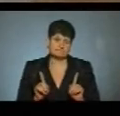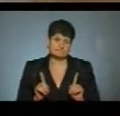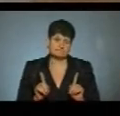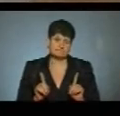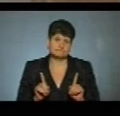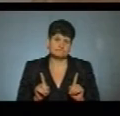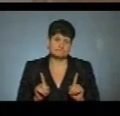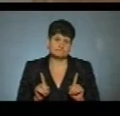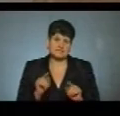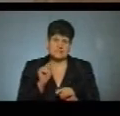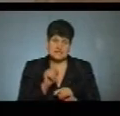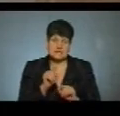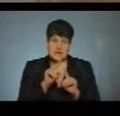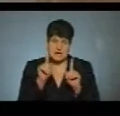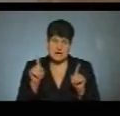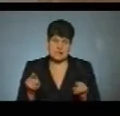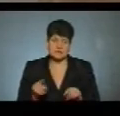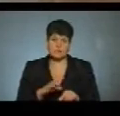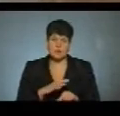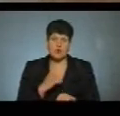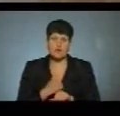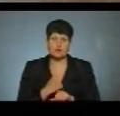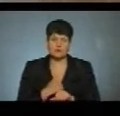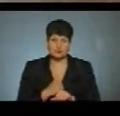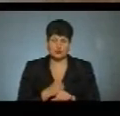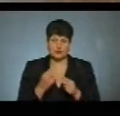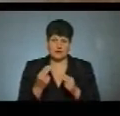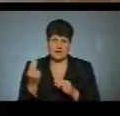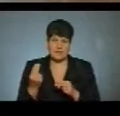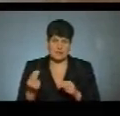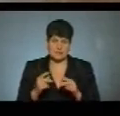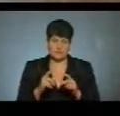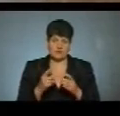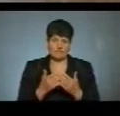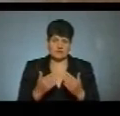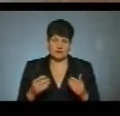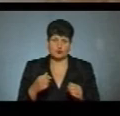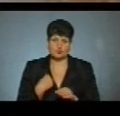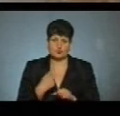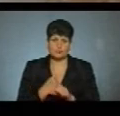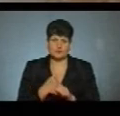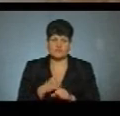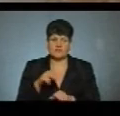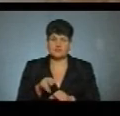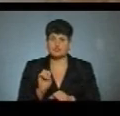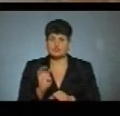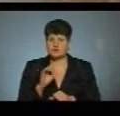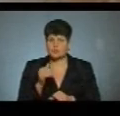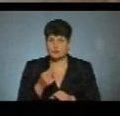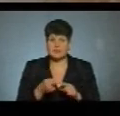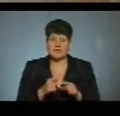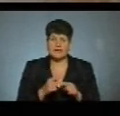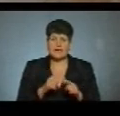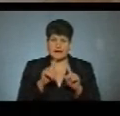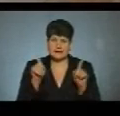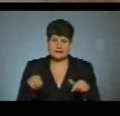І саме ця картина була головною картиною виставки, яку я зробив у 2014 році. Картина